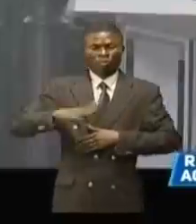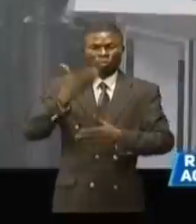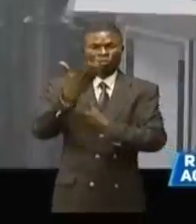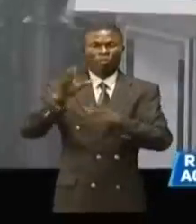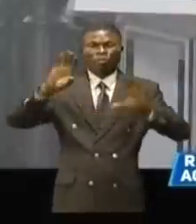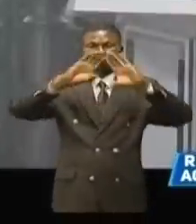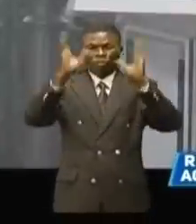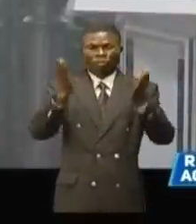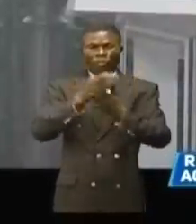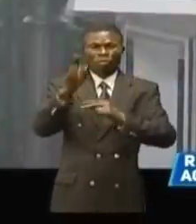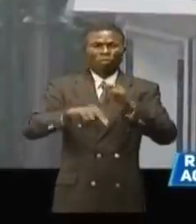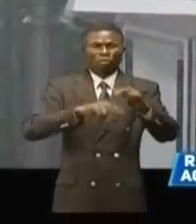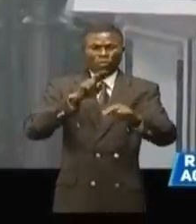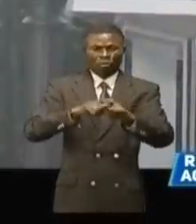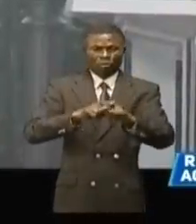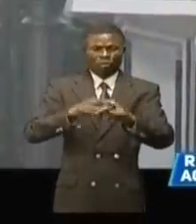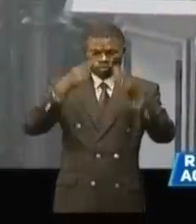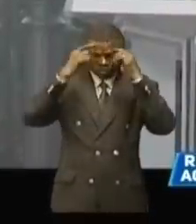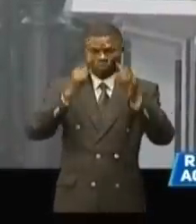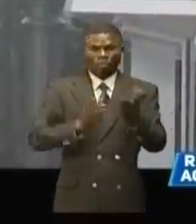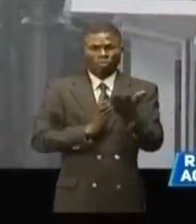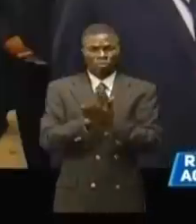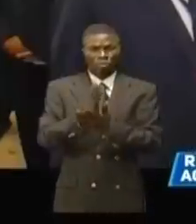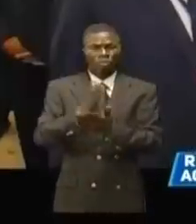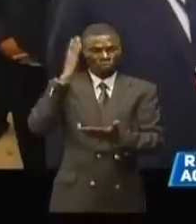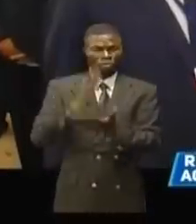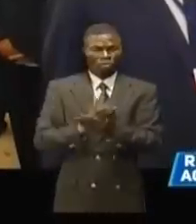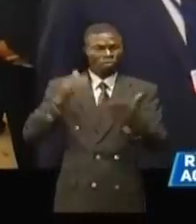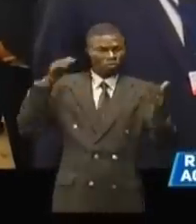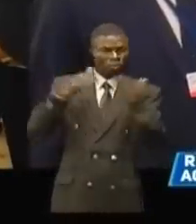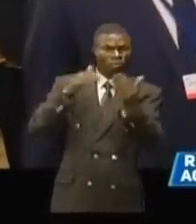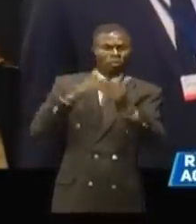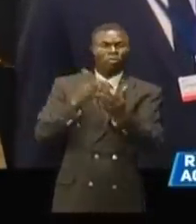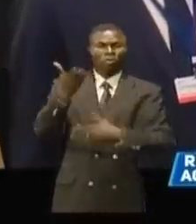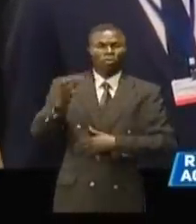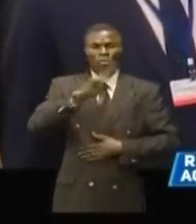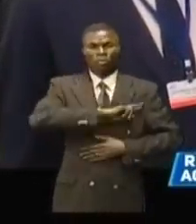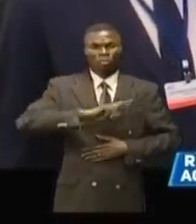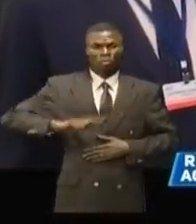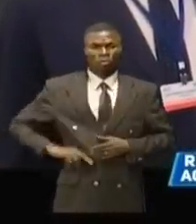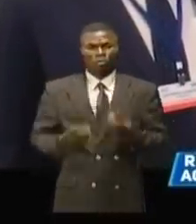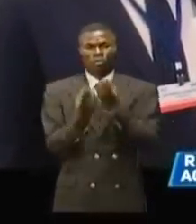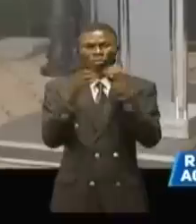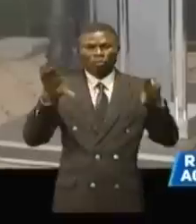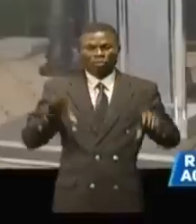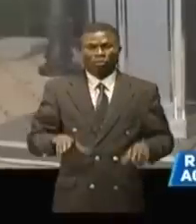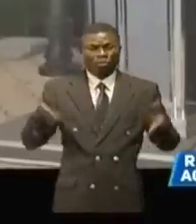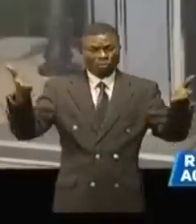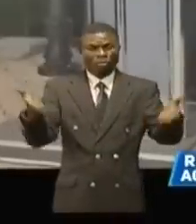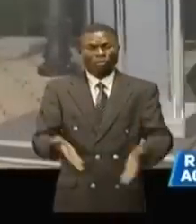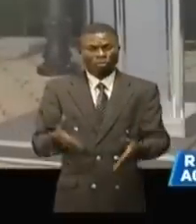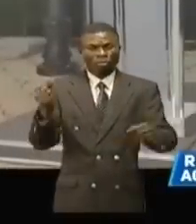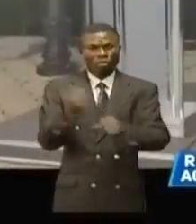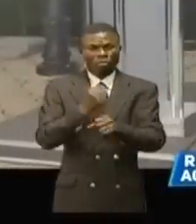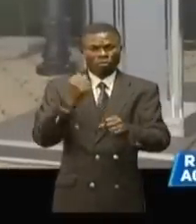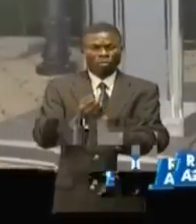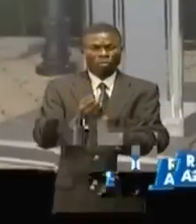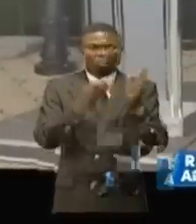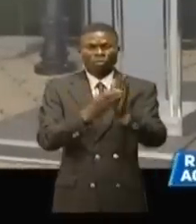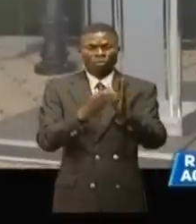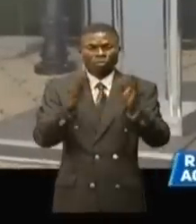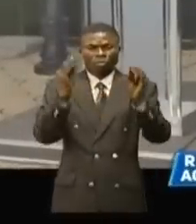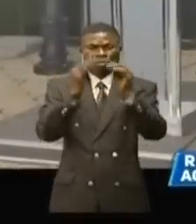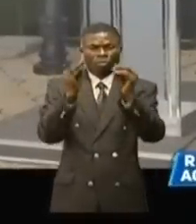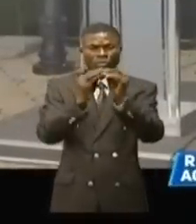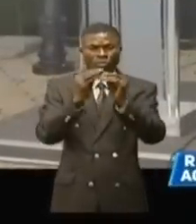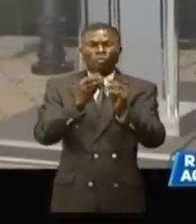communauté internationale à prendre des mesures pour arrêter ces agressions. La République démocratique du Congo présente aux travaux de la 48e session